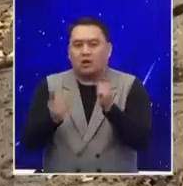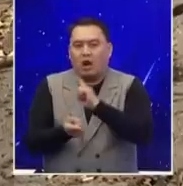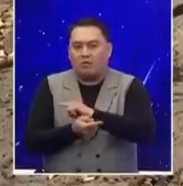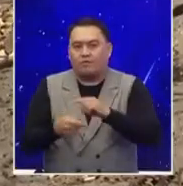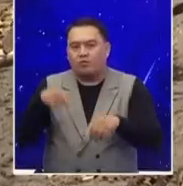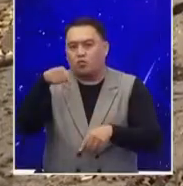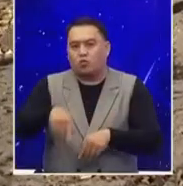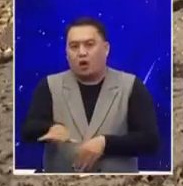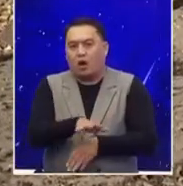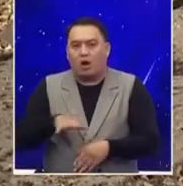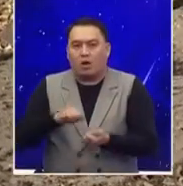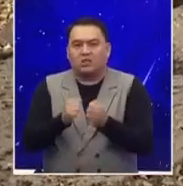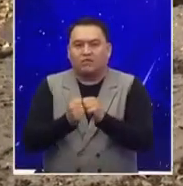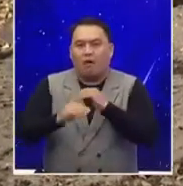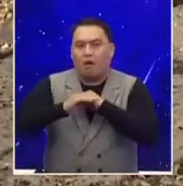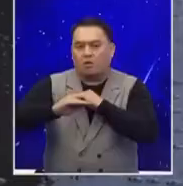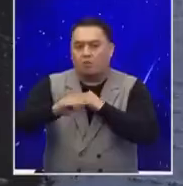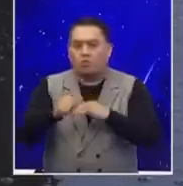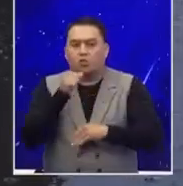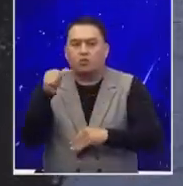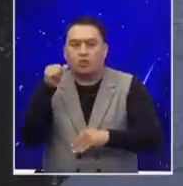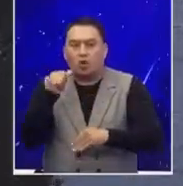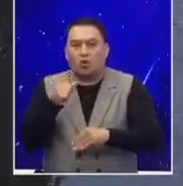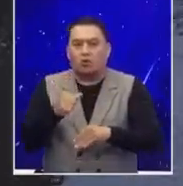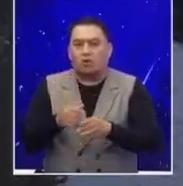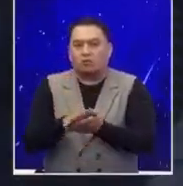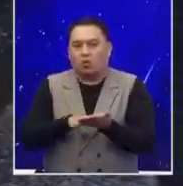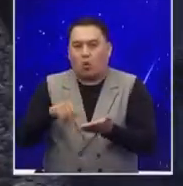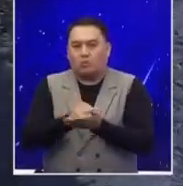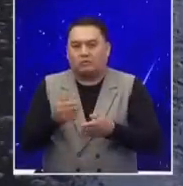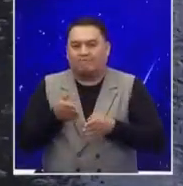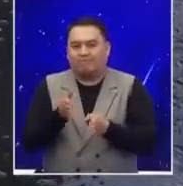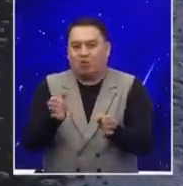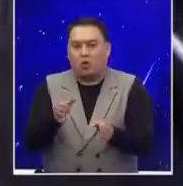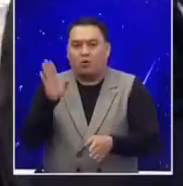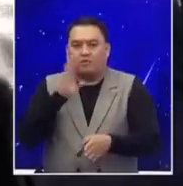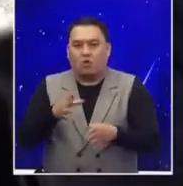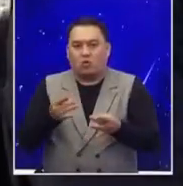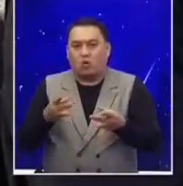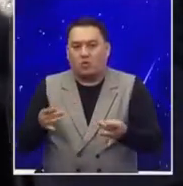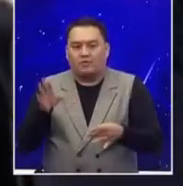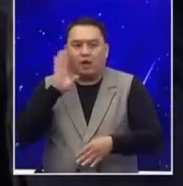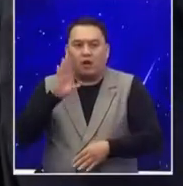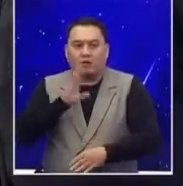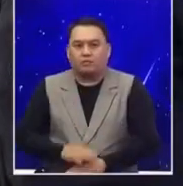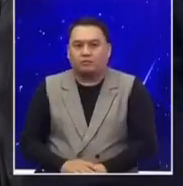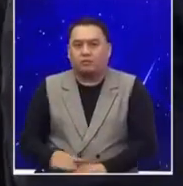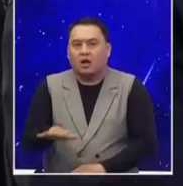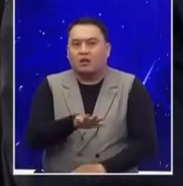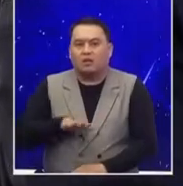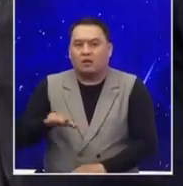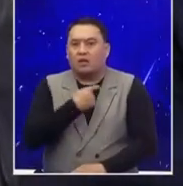и внутридворовое асфальтовое покрытие. Прошло только полгода, а оно уже потрескалось и накапливает лужи. В этом году я на дворы